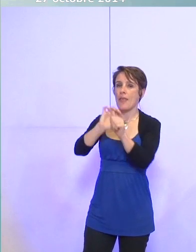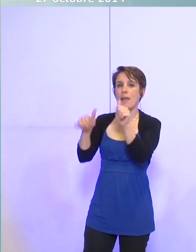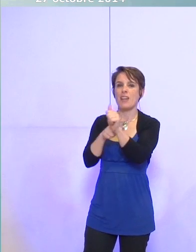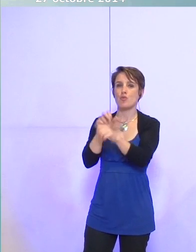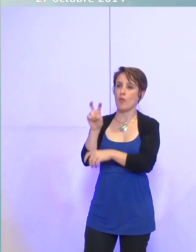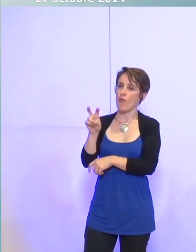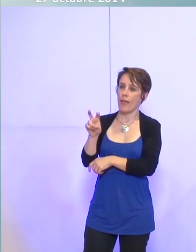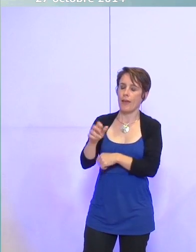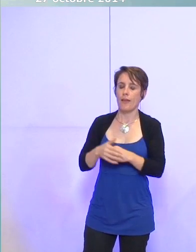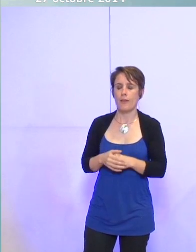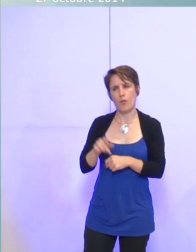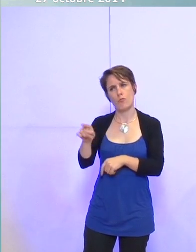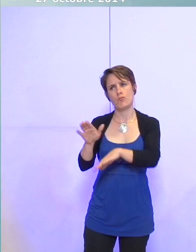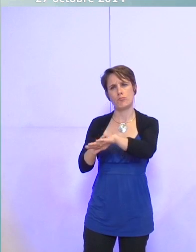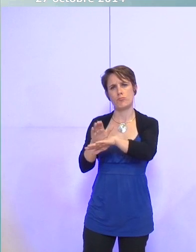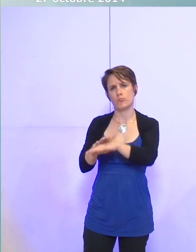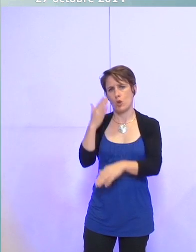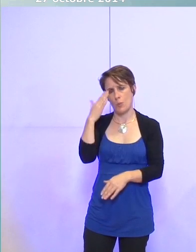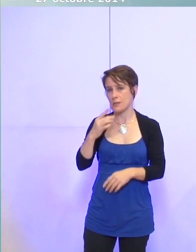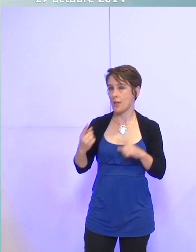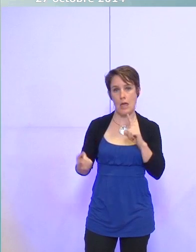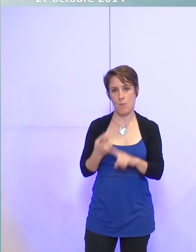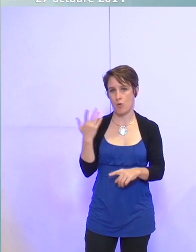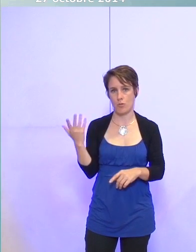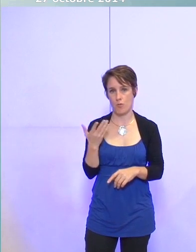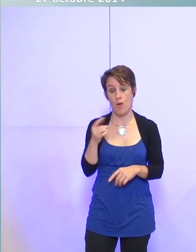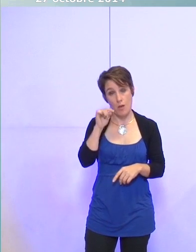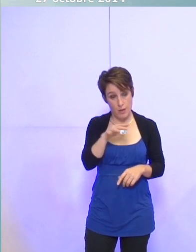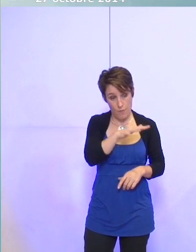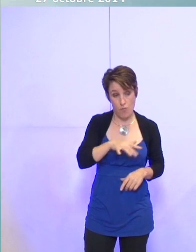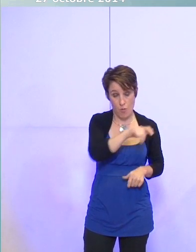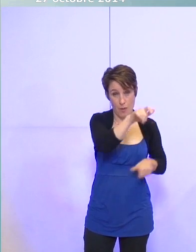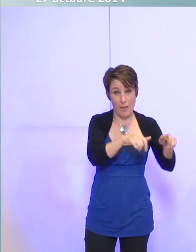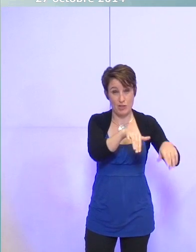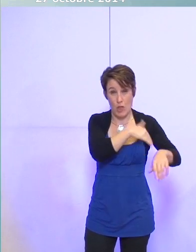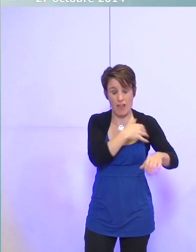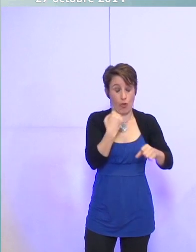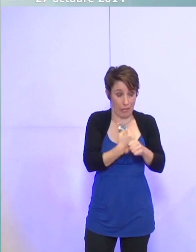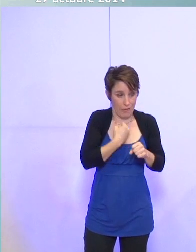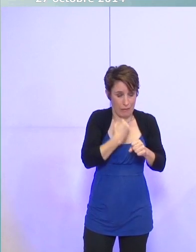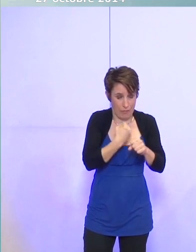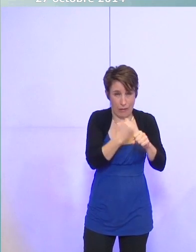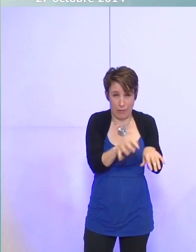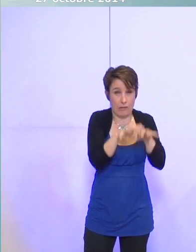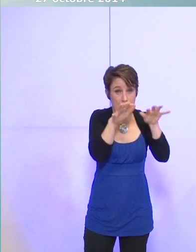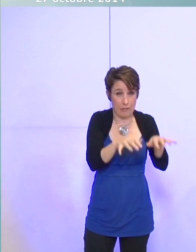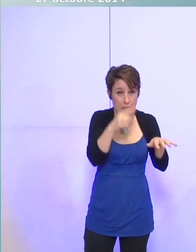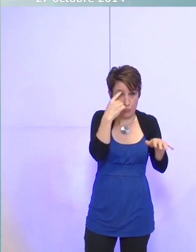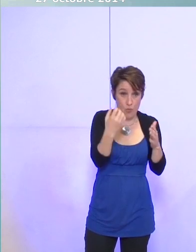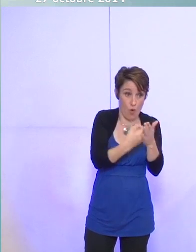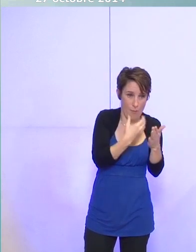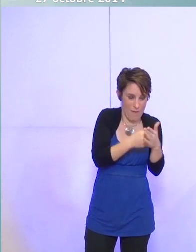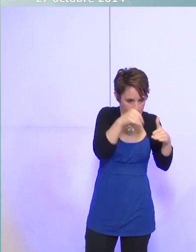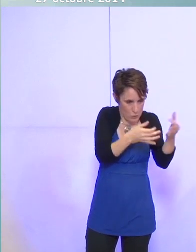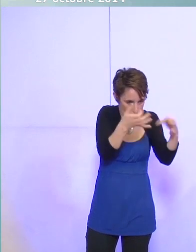nier l'importance du travail que devront fournir les agents pour améliorer la qualité des données qui seront libérées,